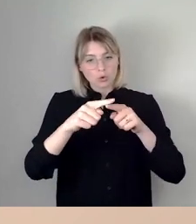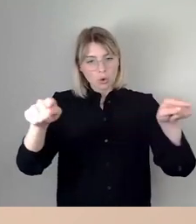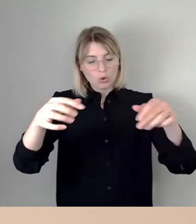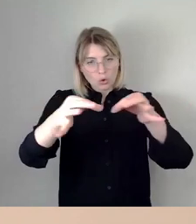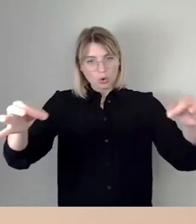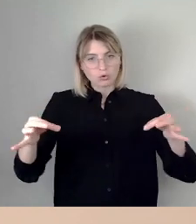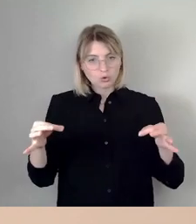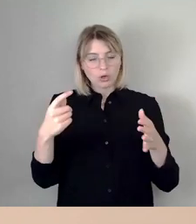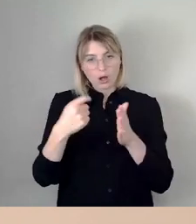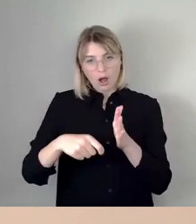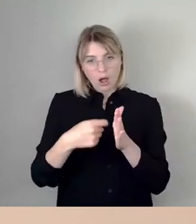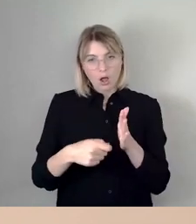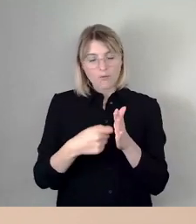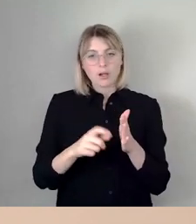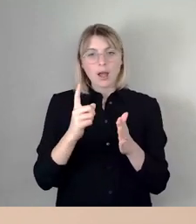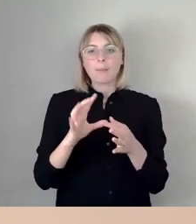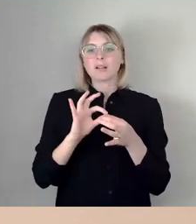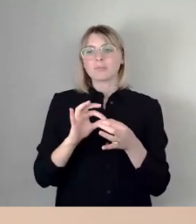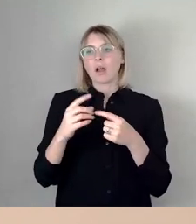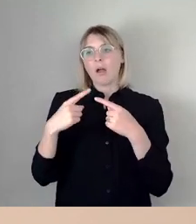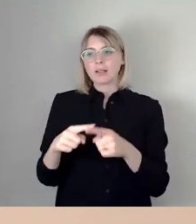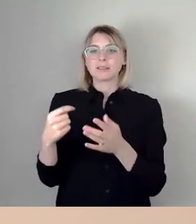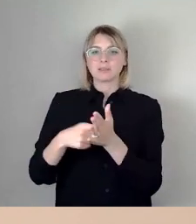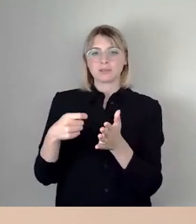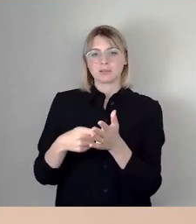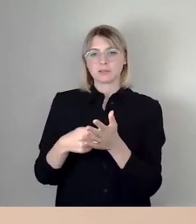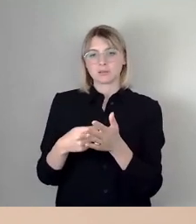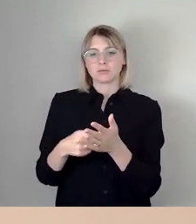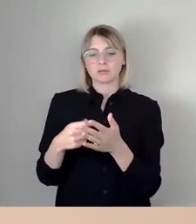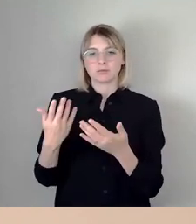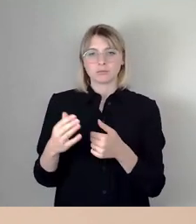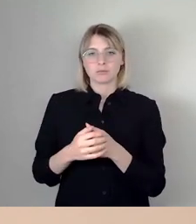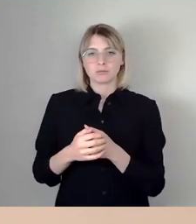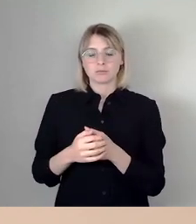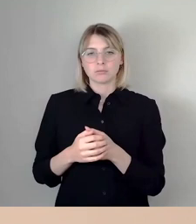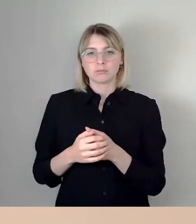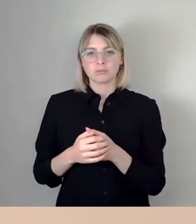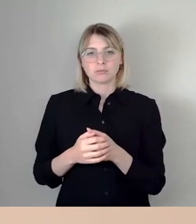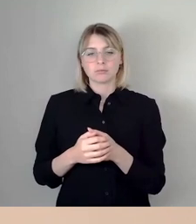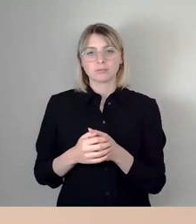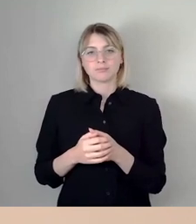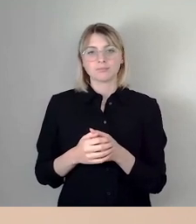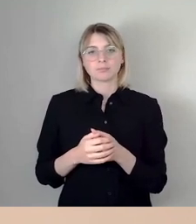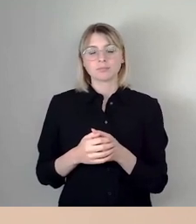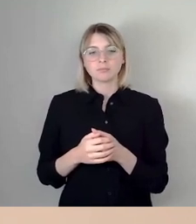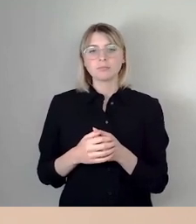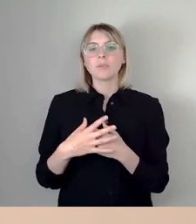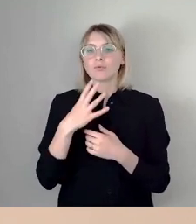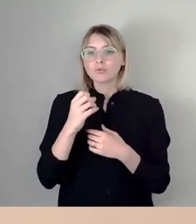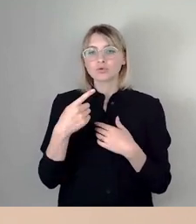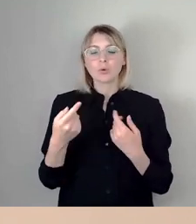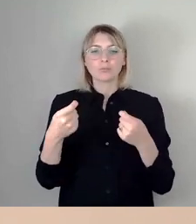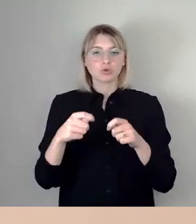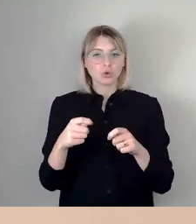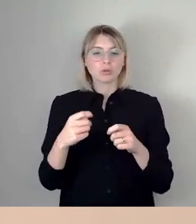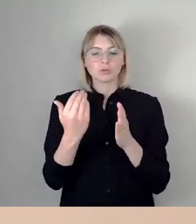aber eben zu entsprechend anderen Konditionen sozusagen mit einer entsprechenden Beschlussfassung noch hinbekommen. Es